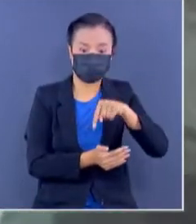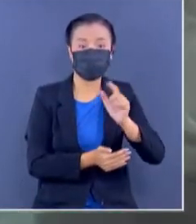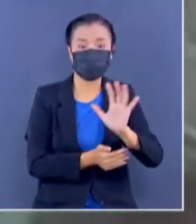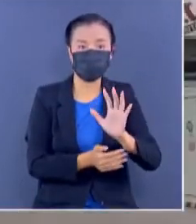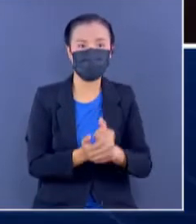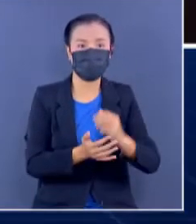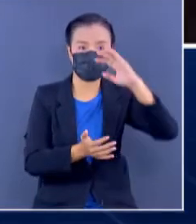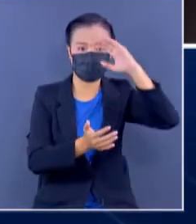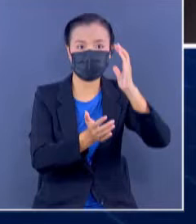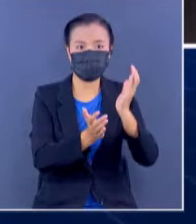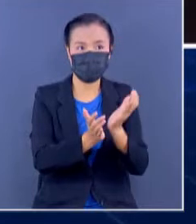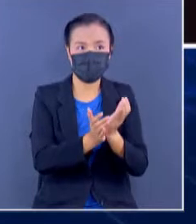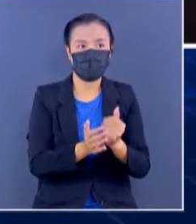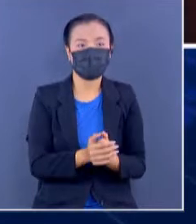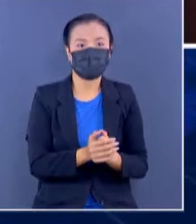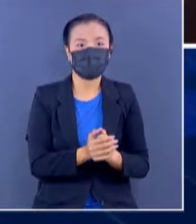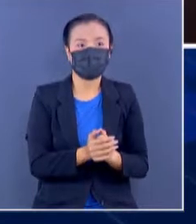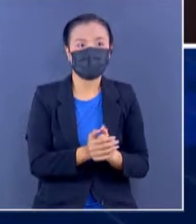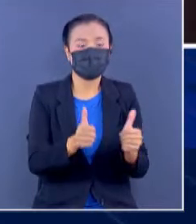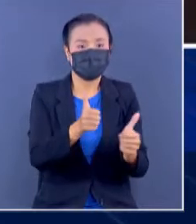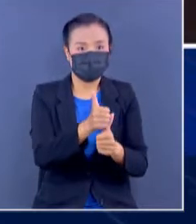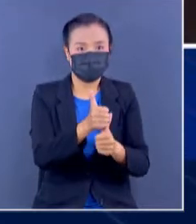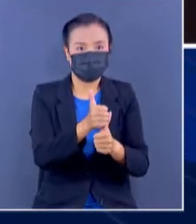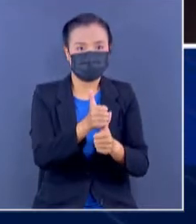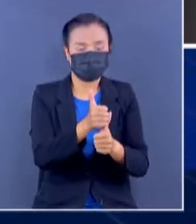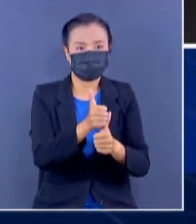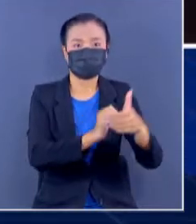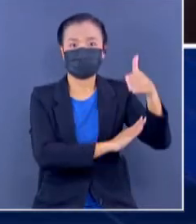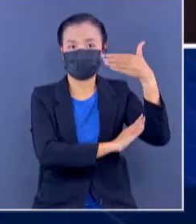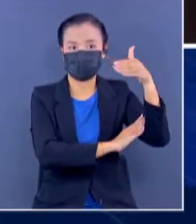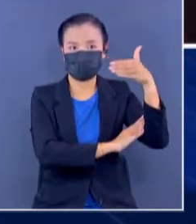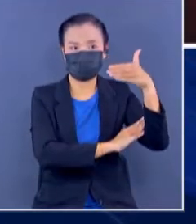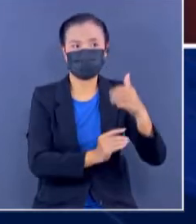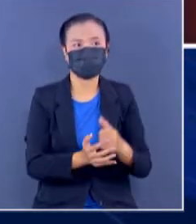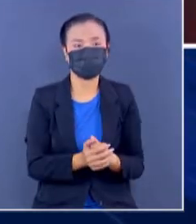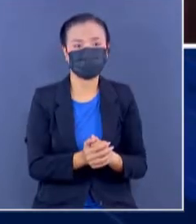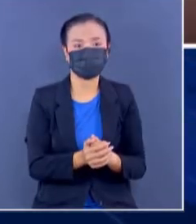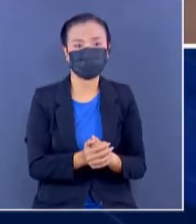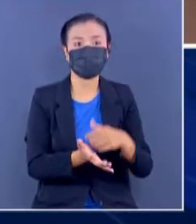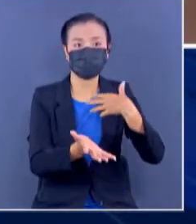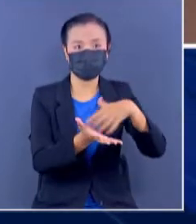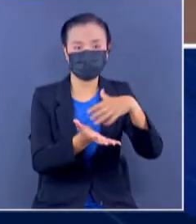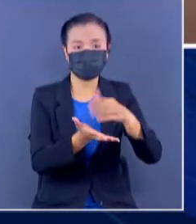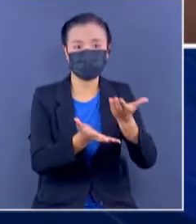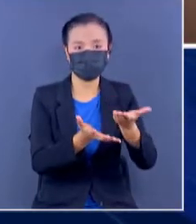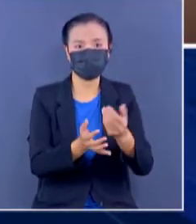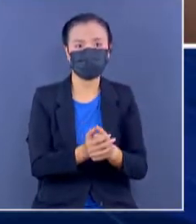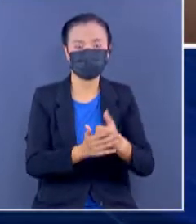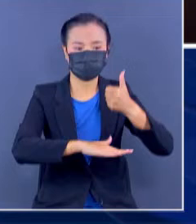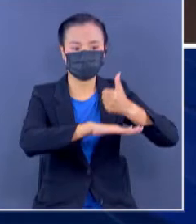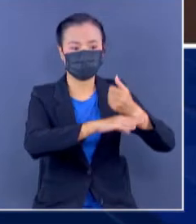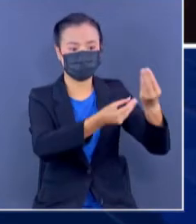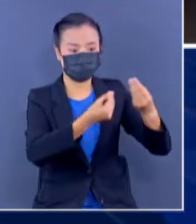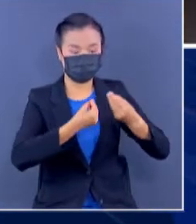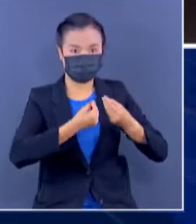ราค่ะพลตำรวจโทสุรเชษฐ์หักพานผู้ช่วยผู้บัญชาการตำรวจแห่งชาติเนี่ยนะคะบิ๊กโจ๊กค่ะเปิดเผยว่าเรื่องนี้ทางผบ.ตร.มอบหม